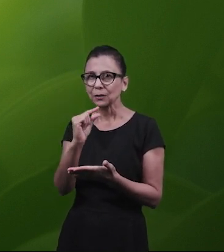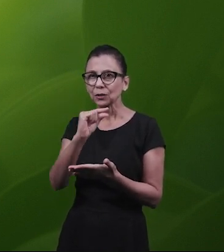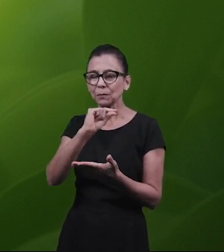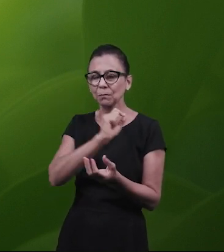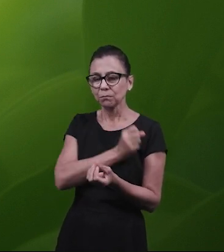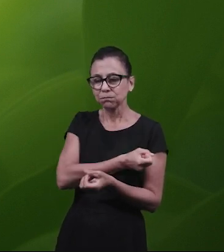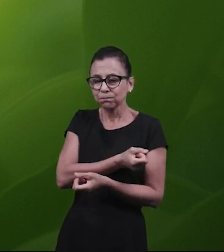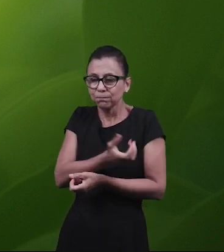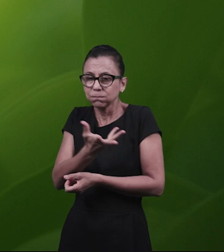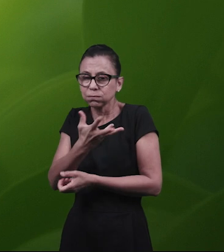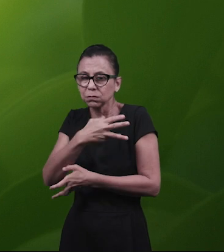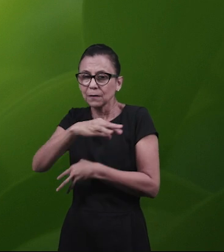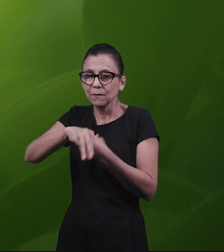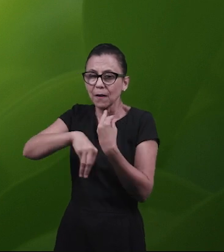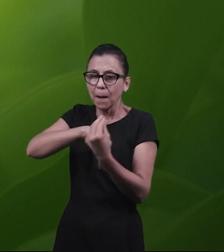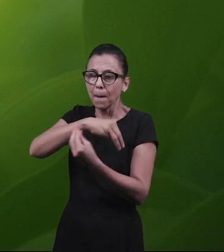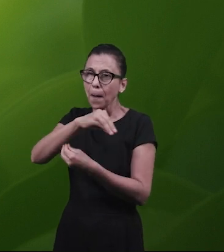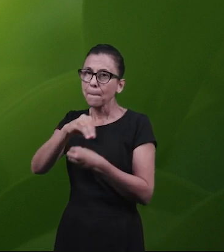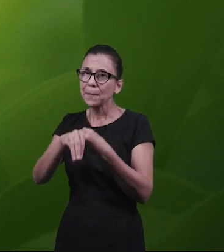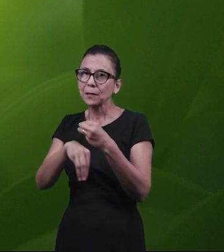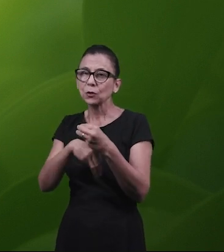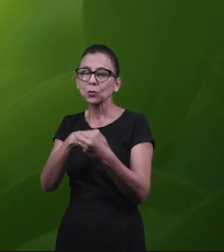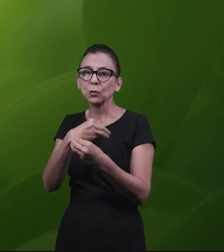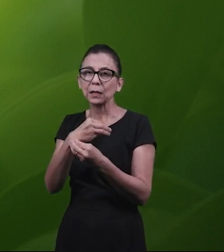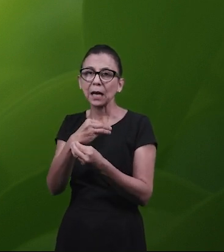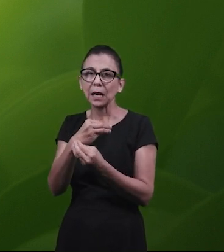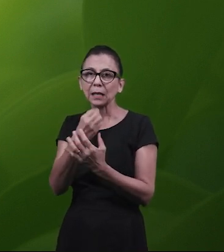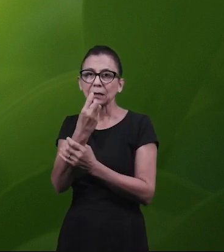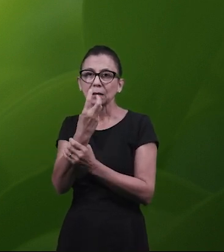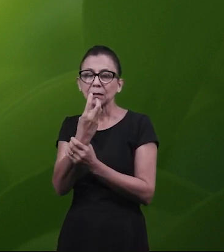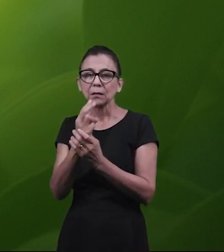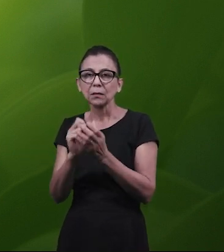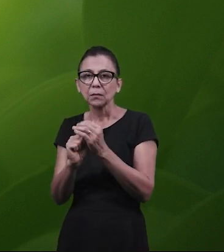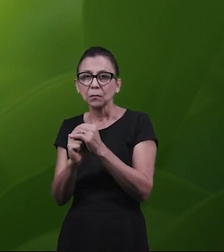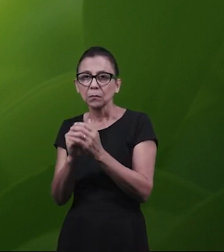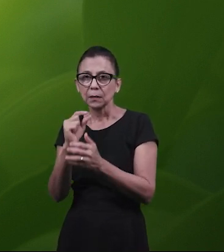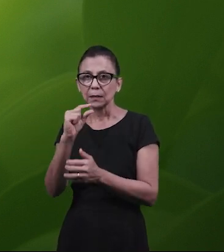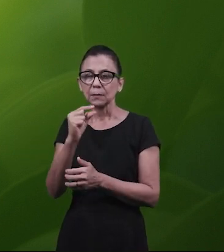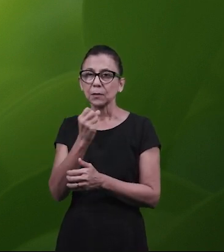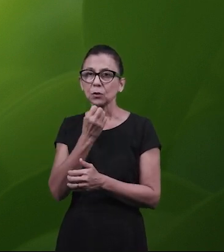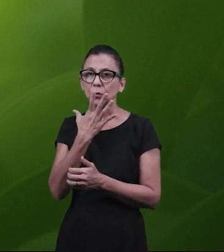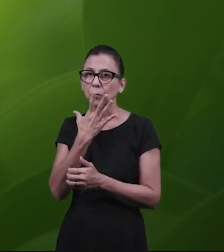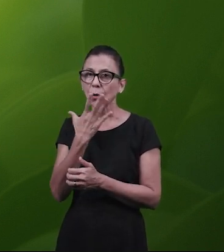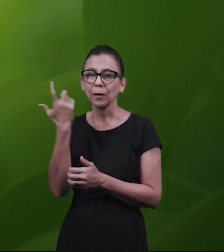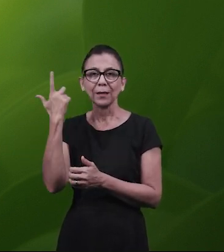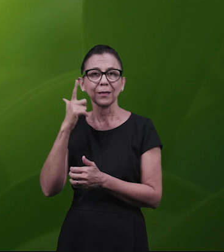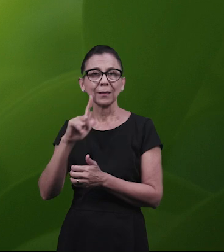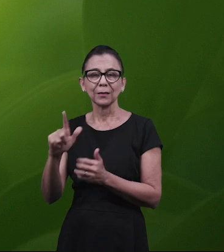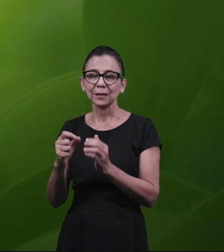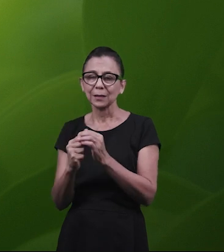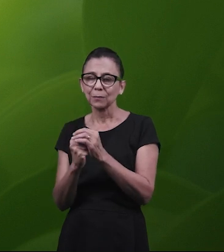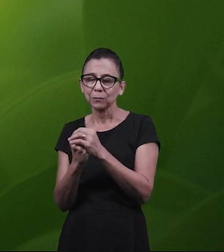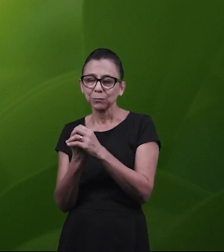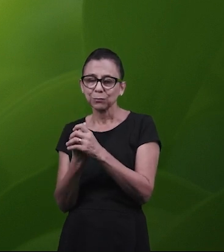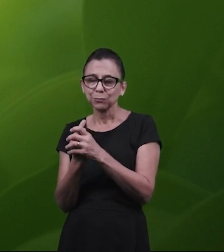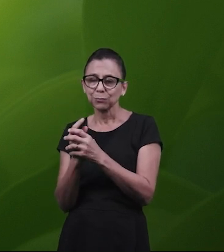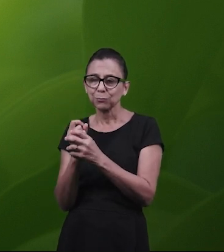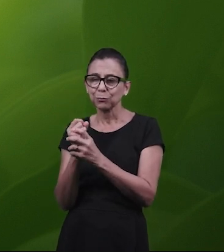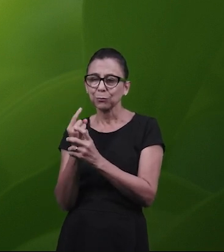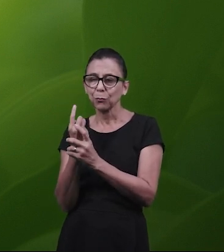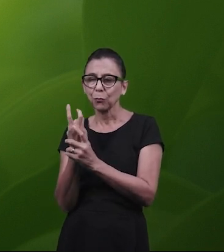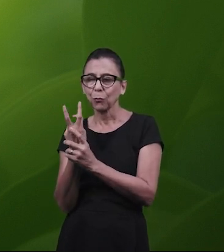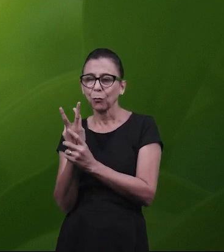nutriments du champ, vont appauvrir le champ, vont déranger la croissance de la bonne semence. Mais quand nous regardons vers